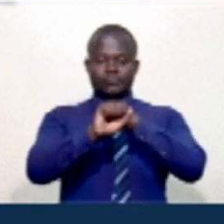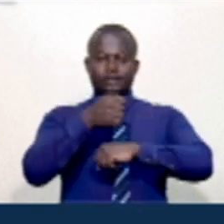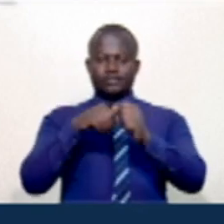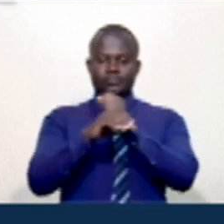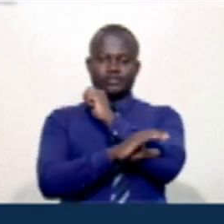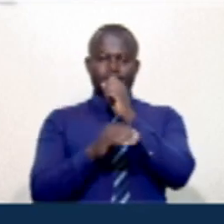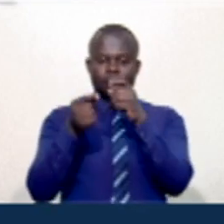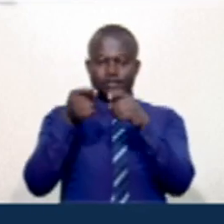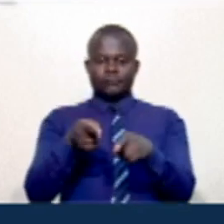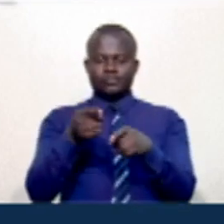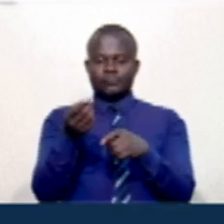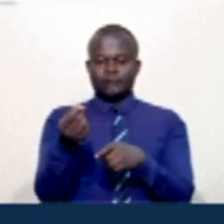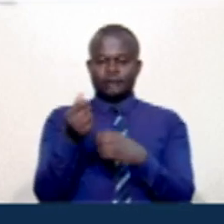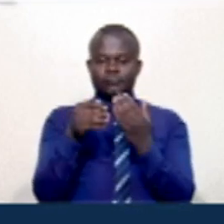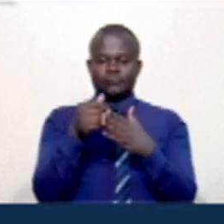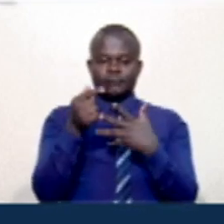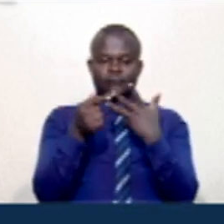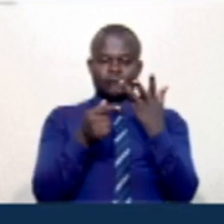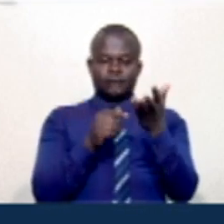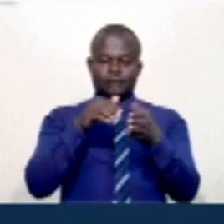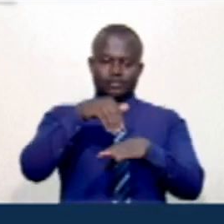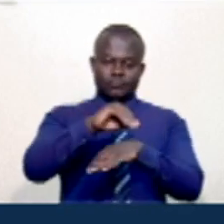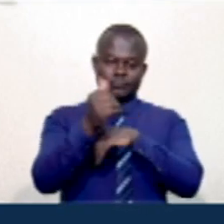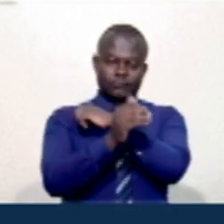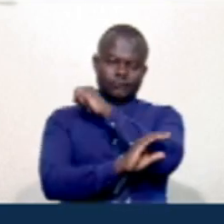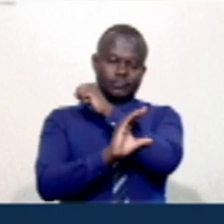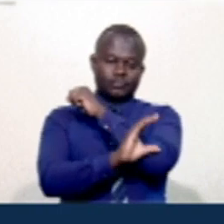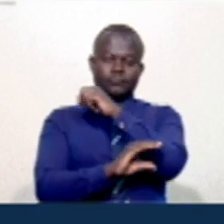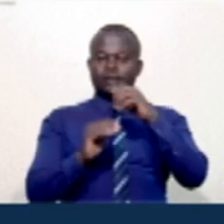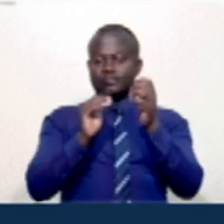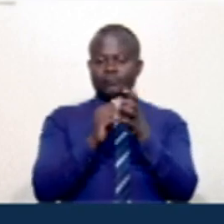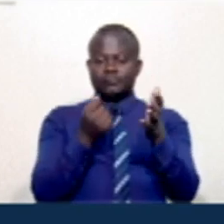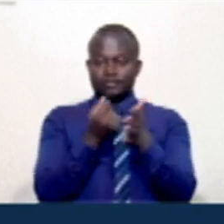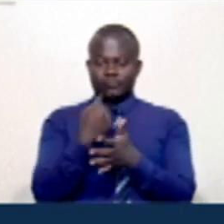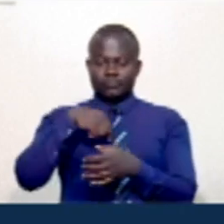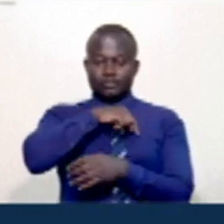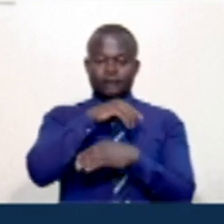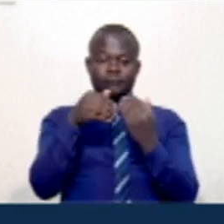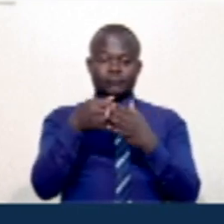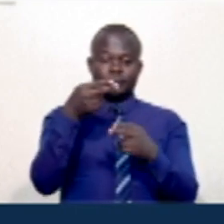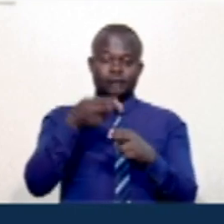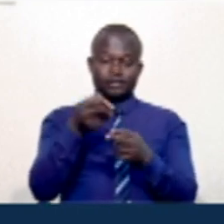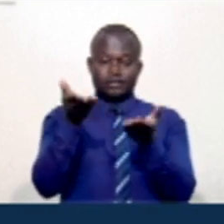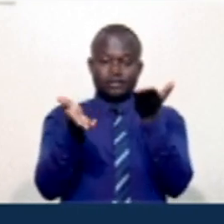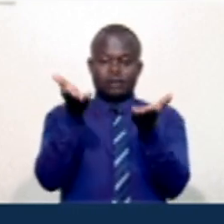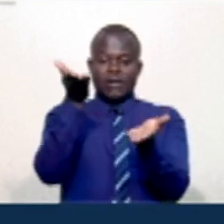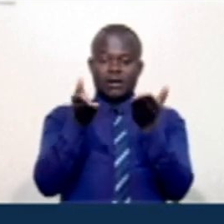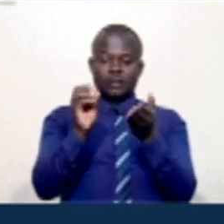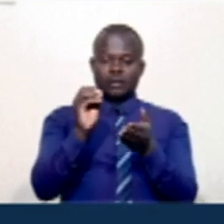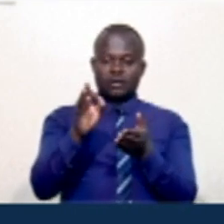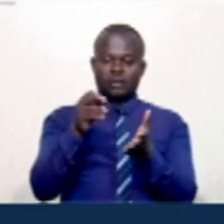hari ibiri mu gihugu byoherezwa hanze kandi bigatuma hari nk'icyo bita balance of payment